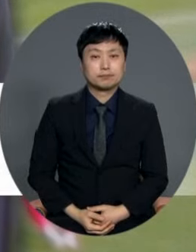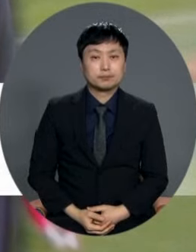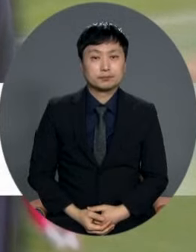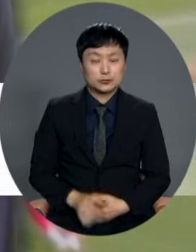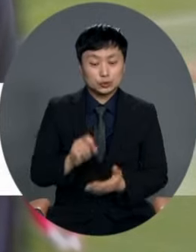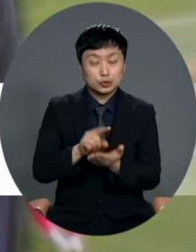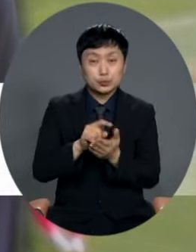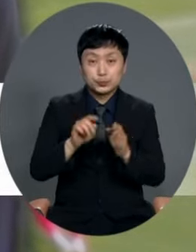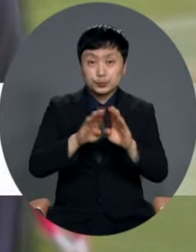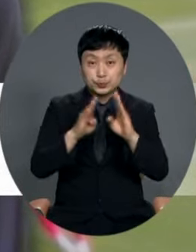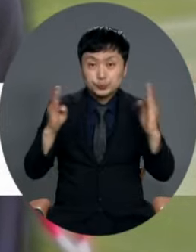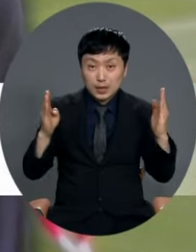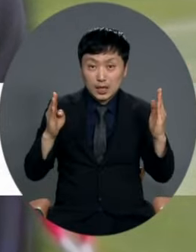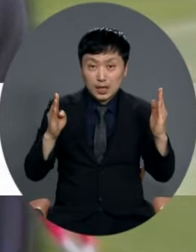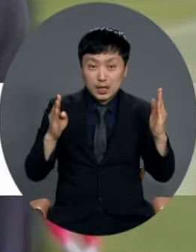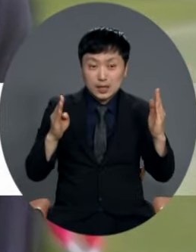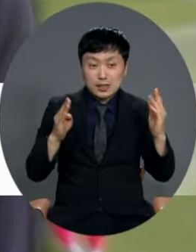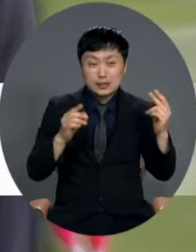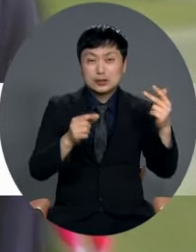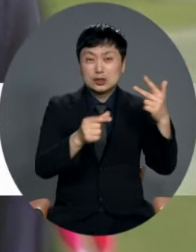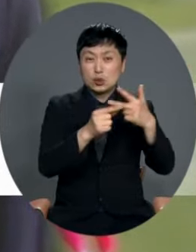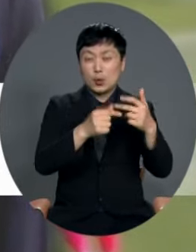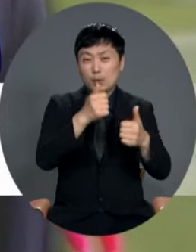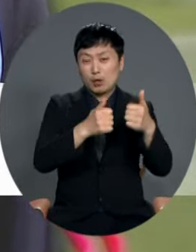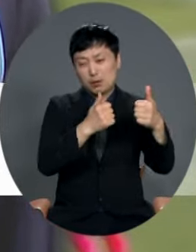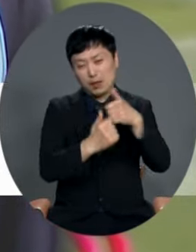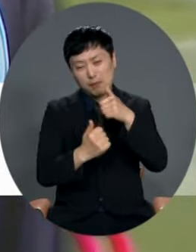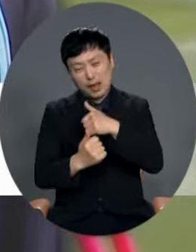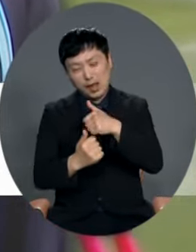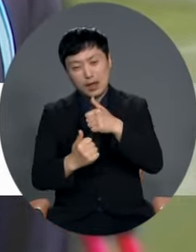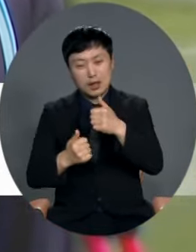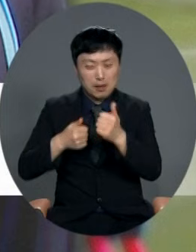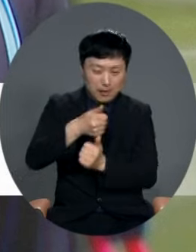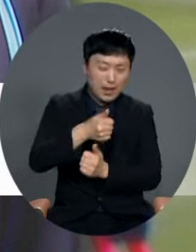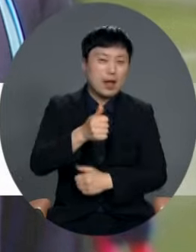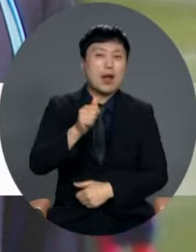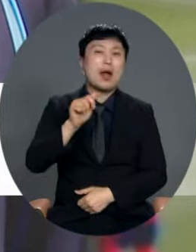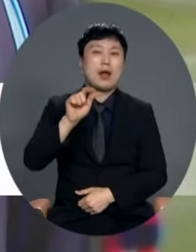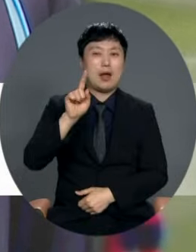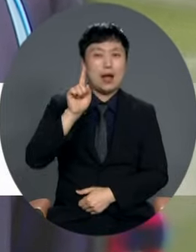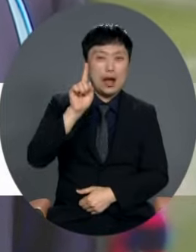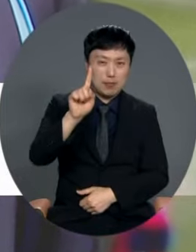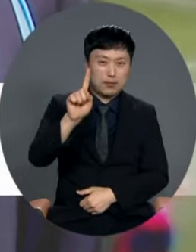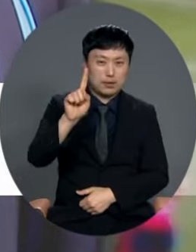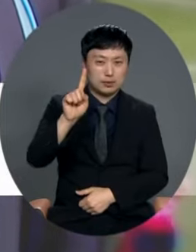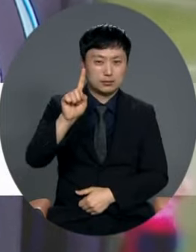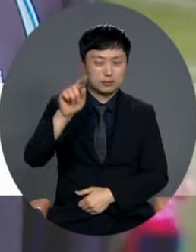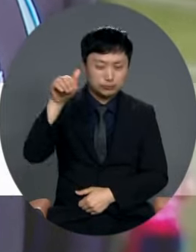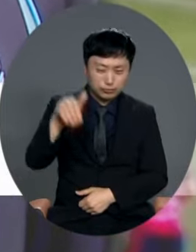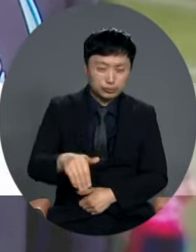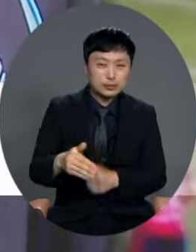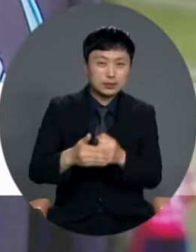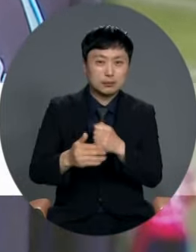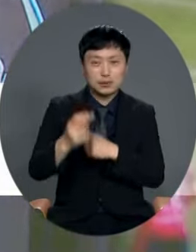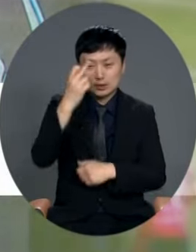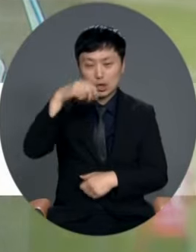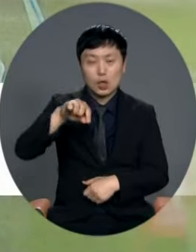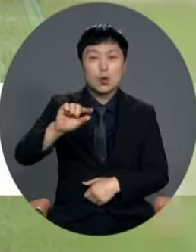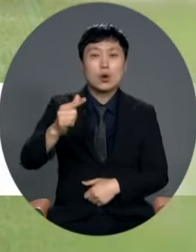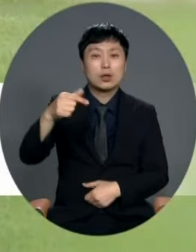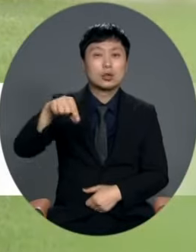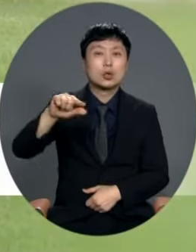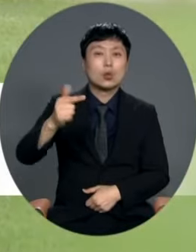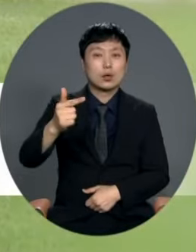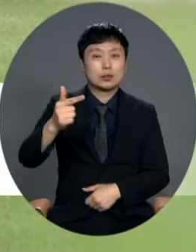프로축구 대구 FC가 리그 개막 이후 7경기 동안 단 1승에 그치며 부진을 면치 못하자 최원건 감독이 자진